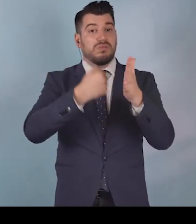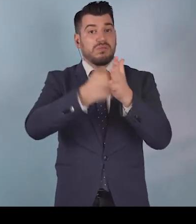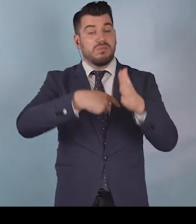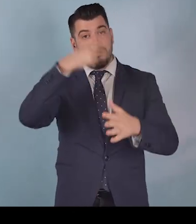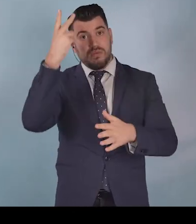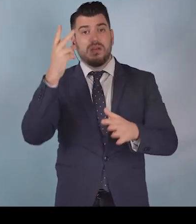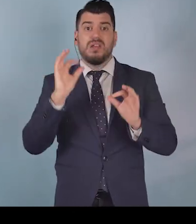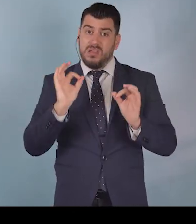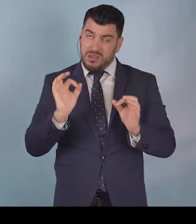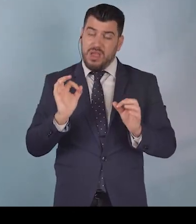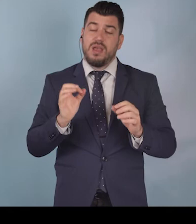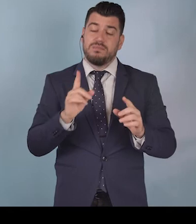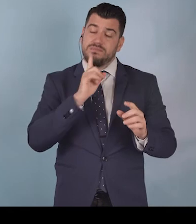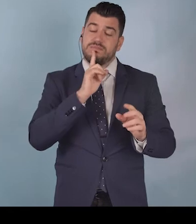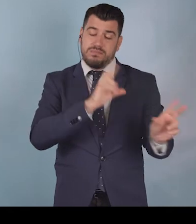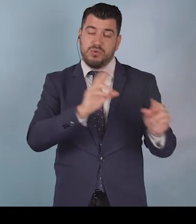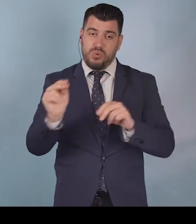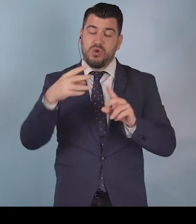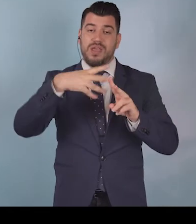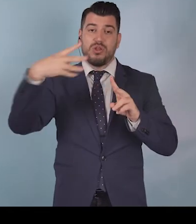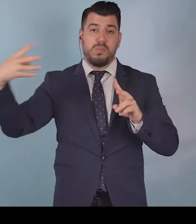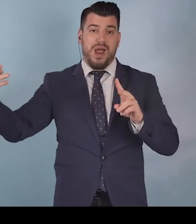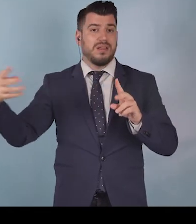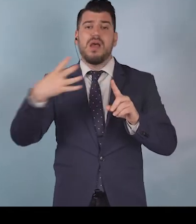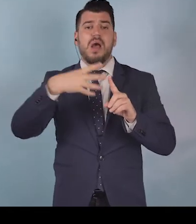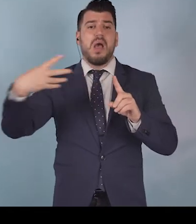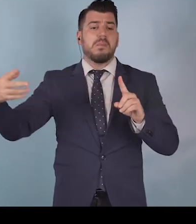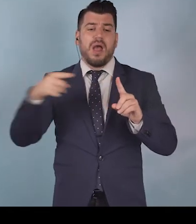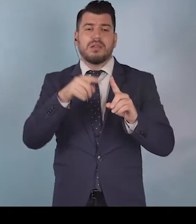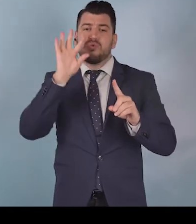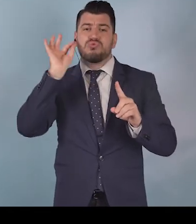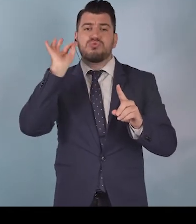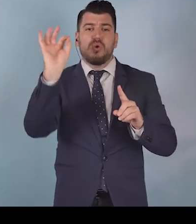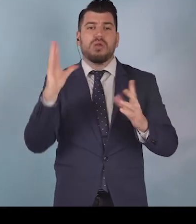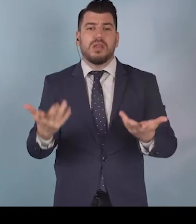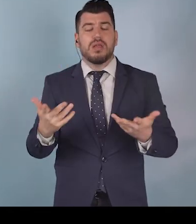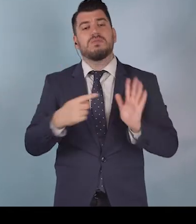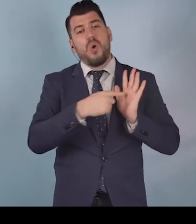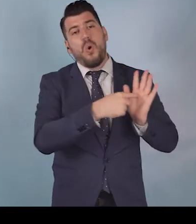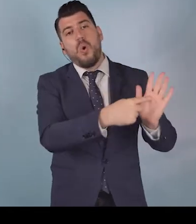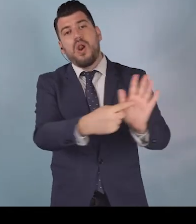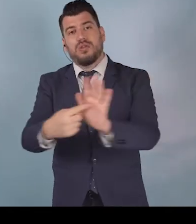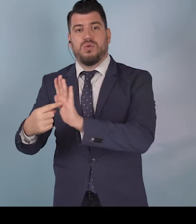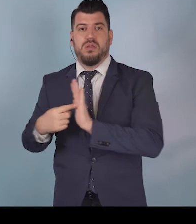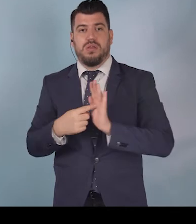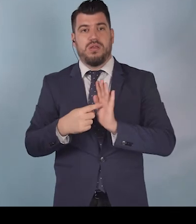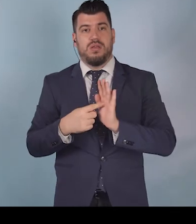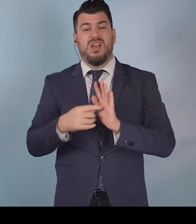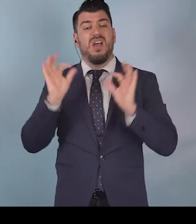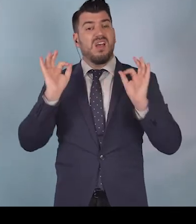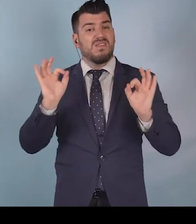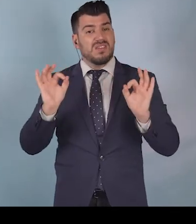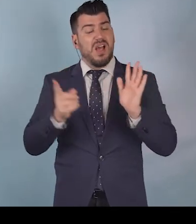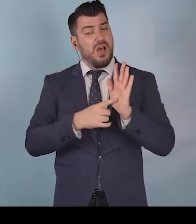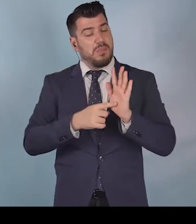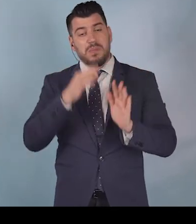Pride, το οποίο ως κύριο στόχο έχει την ορατότητα. Παρ' όλα αυτά δεν μπορούμε να μην αναγνωρίσουμε το ότι